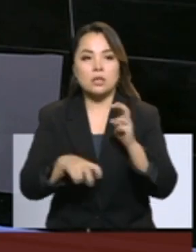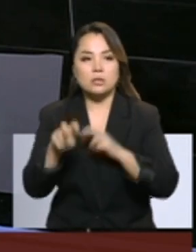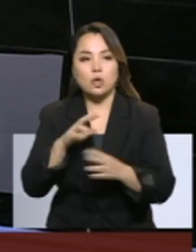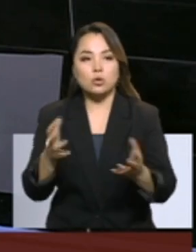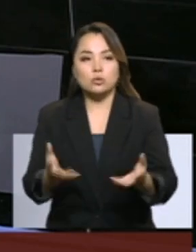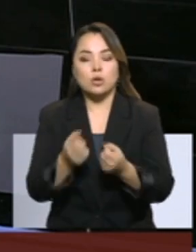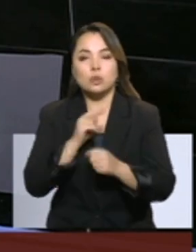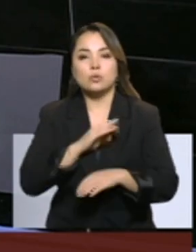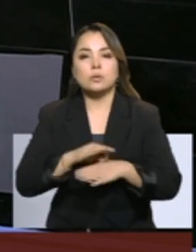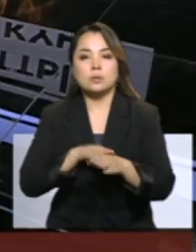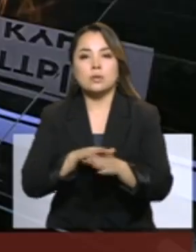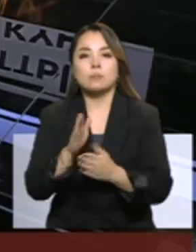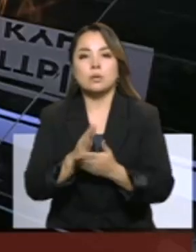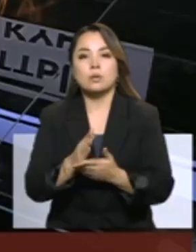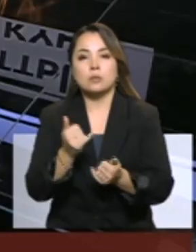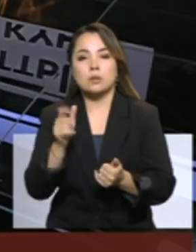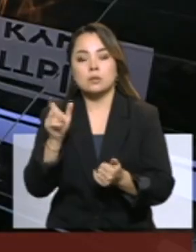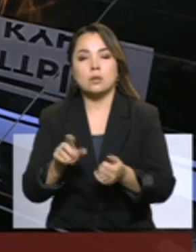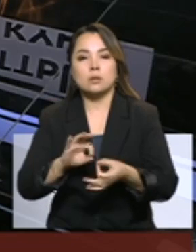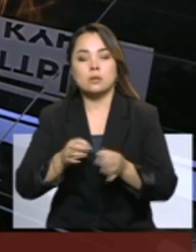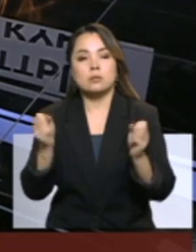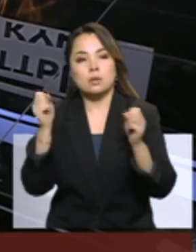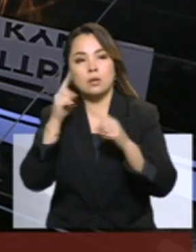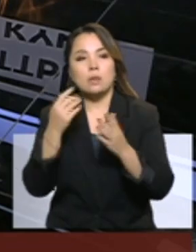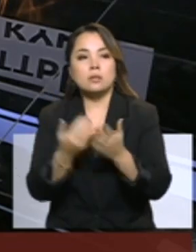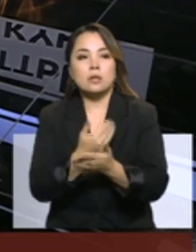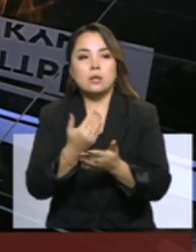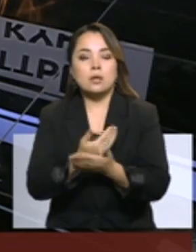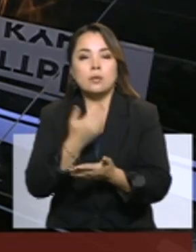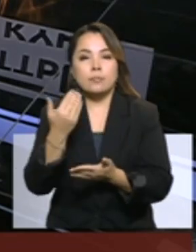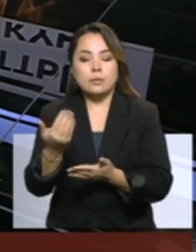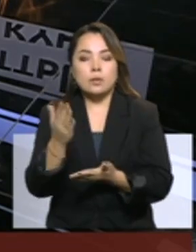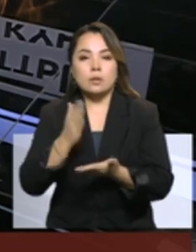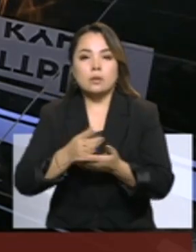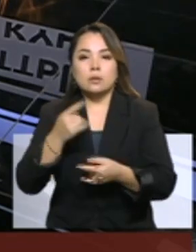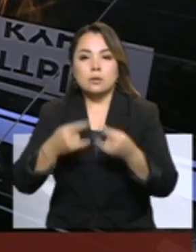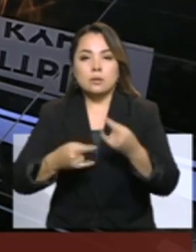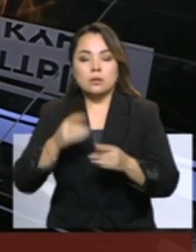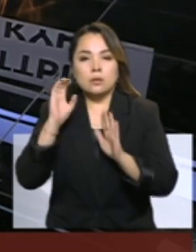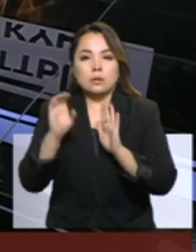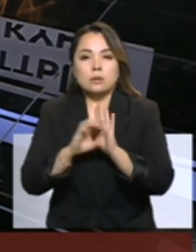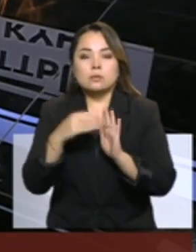күшейтілді. Тілшіміз Руслан Нұрланұлынан соңғы ақпаратты білейік. Руслан, сіз эфирдесіз.